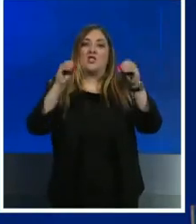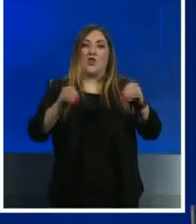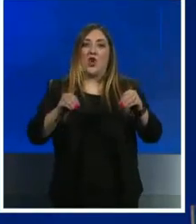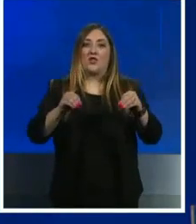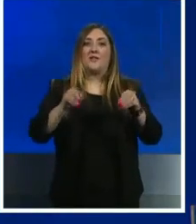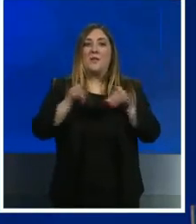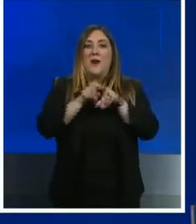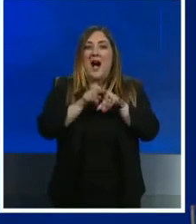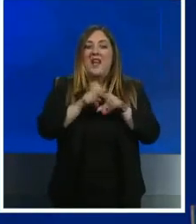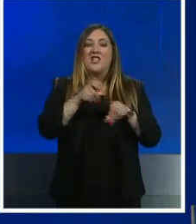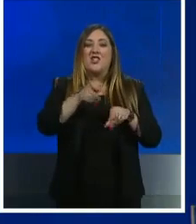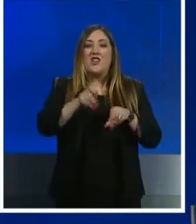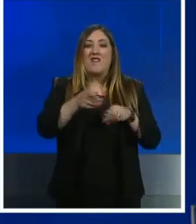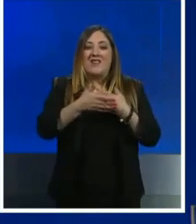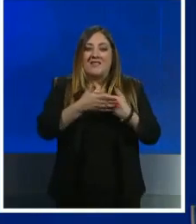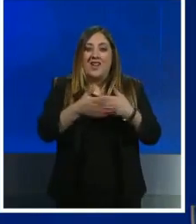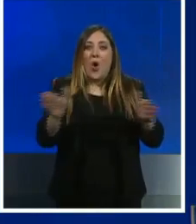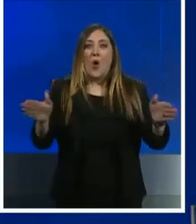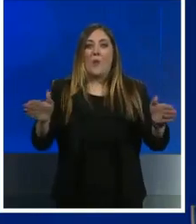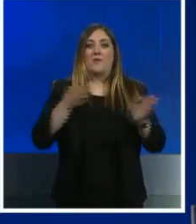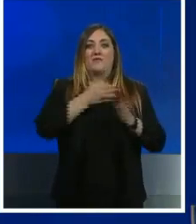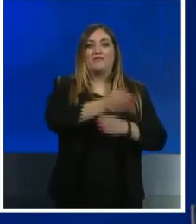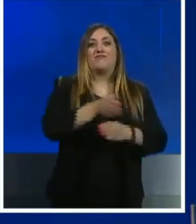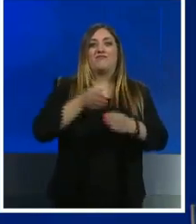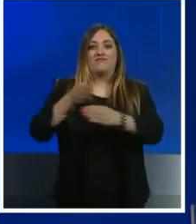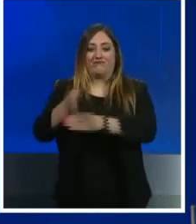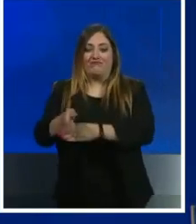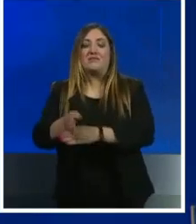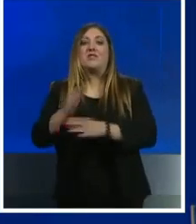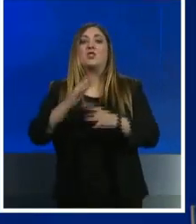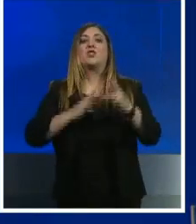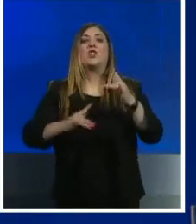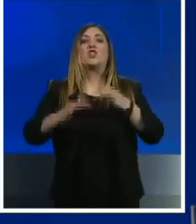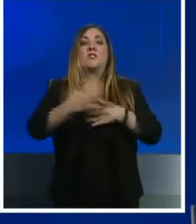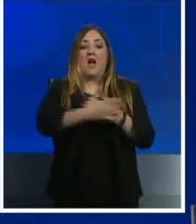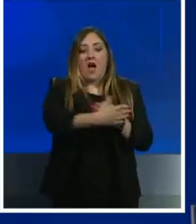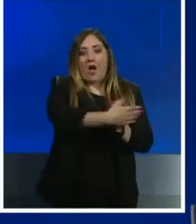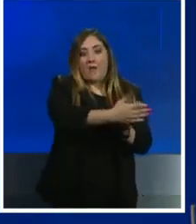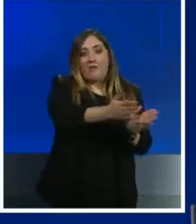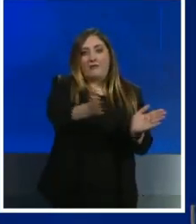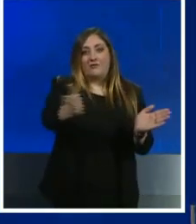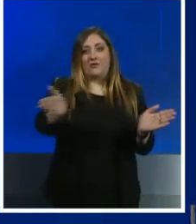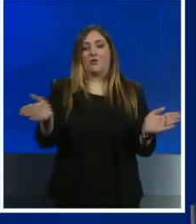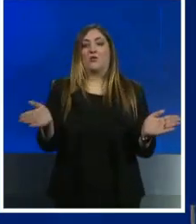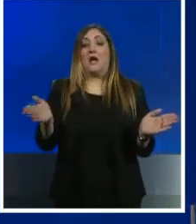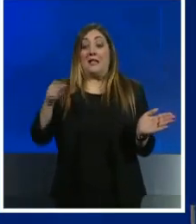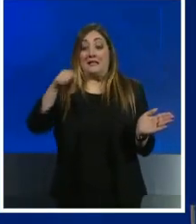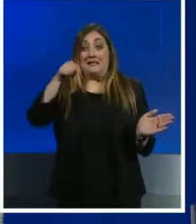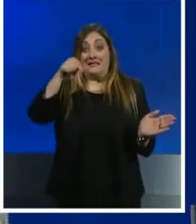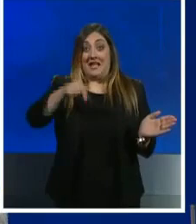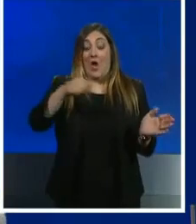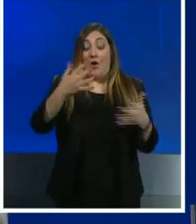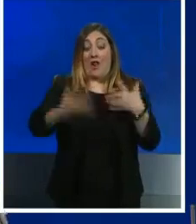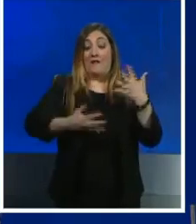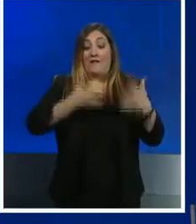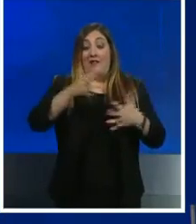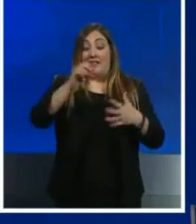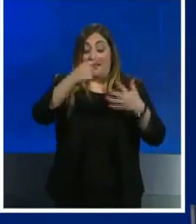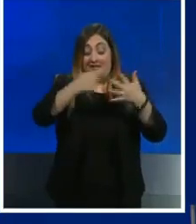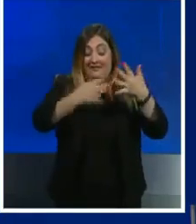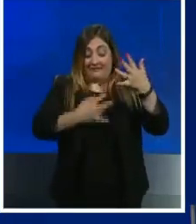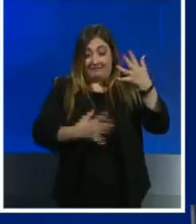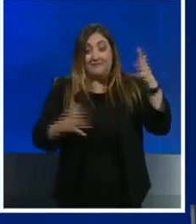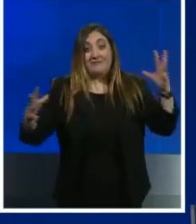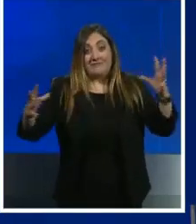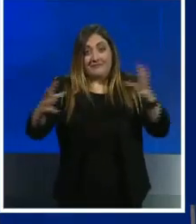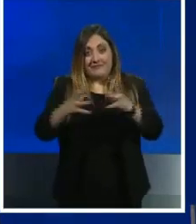li bis-saħħa tagħha ikollna soċjetà miftuħa. U dan kollu nistgħu